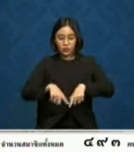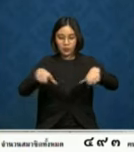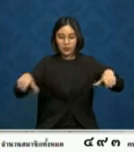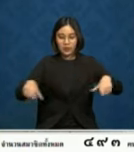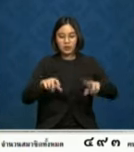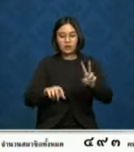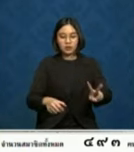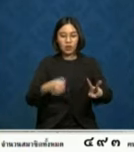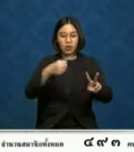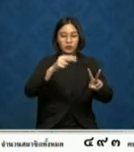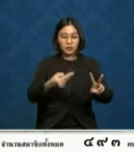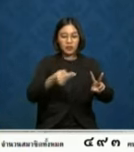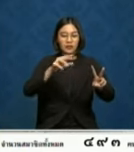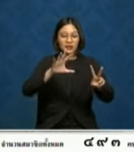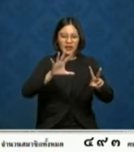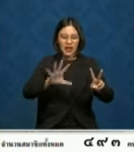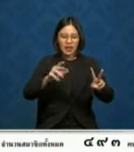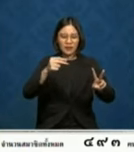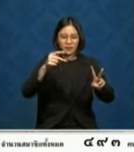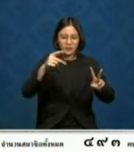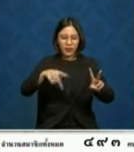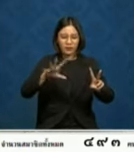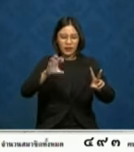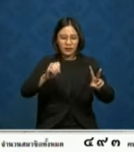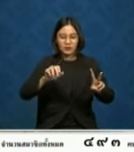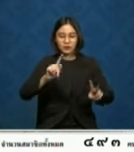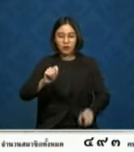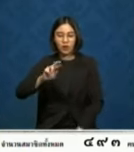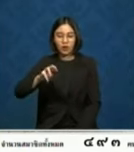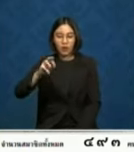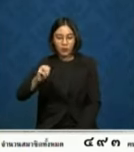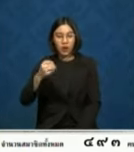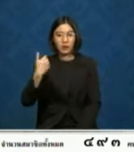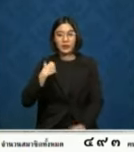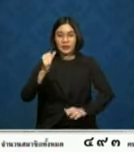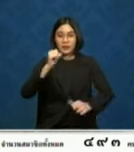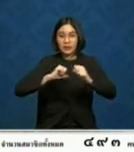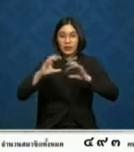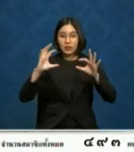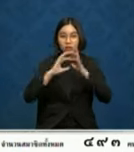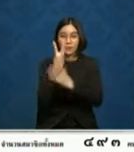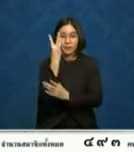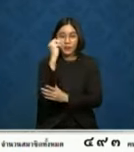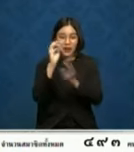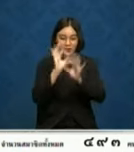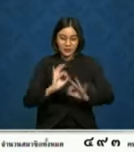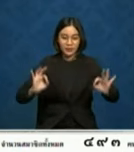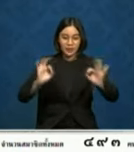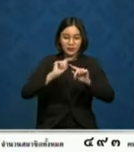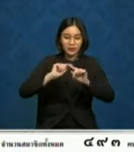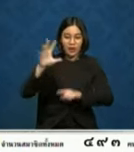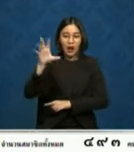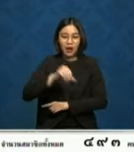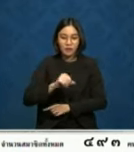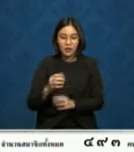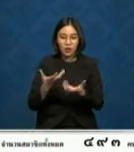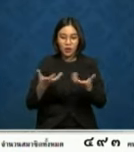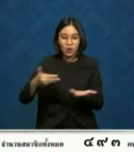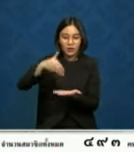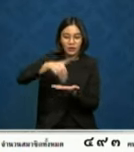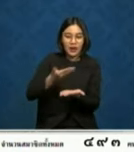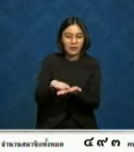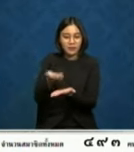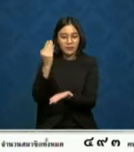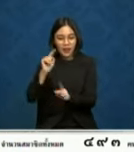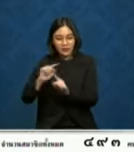ที่2,050ตรางเมตโดยมีการจัดแสดงนิทรรศการเกี่ยวกับไม้มีค่าซึ่งนำมาจากของกลางที่มีมูลค่า